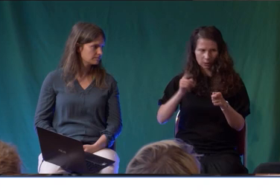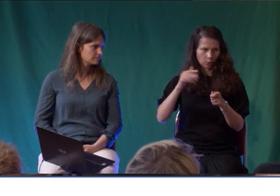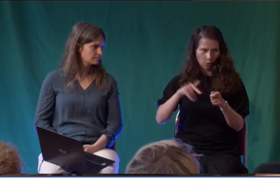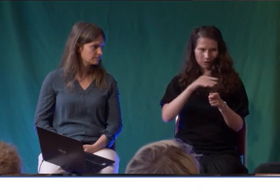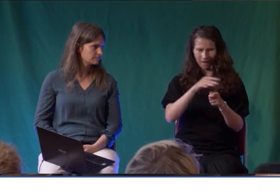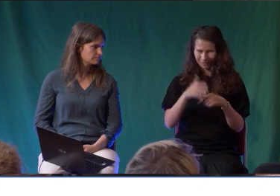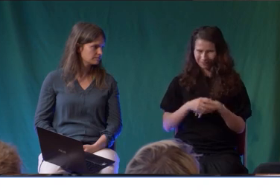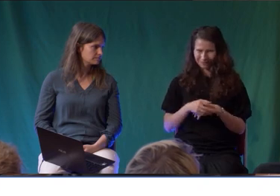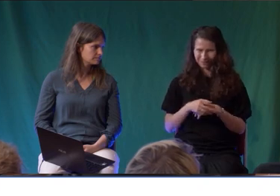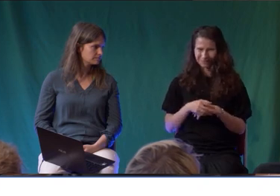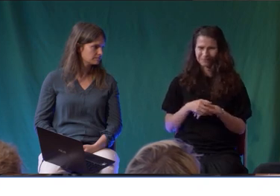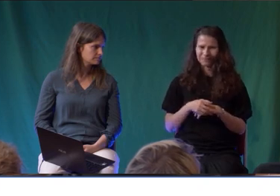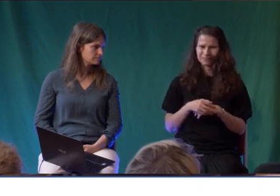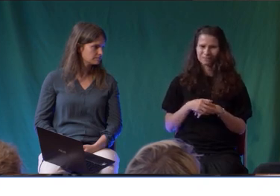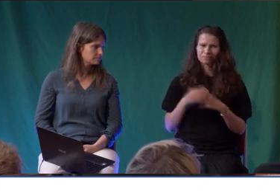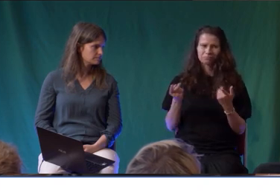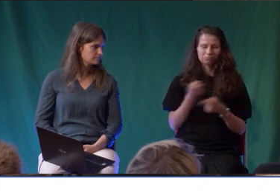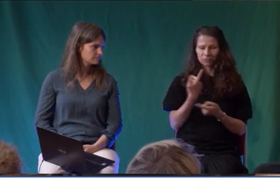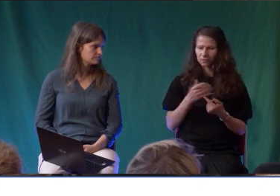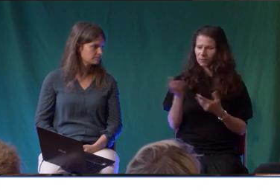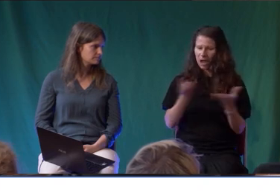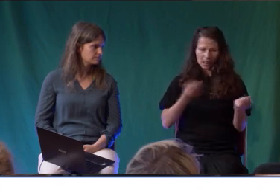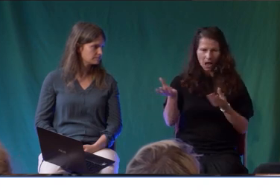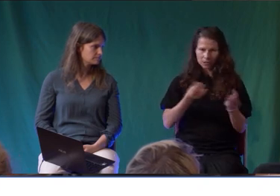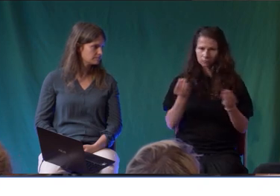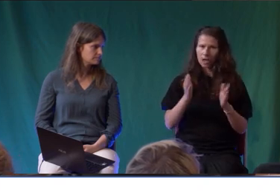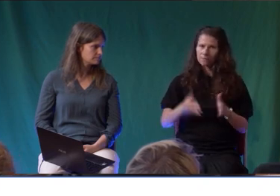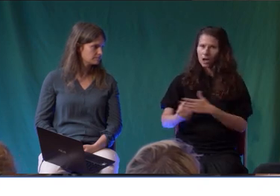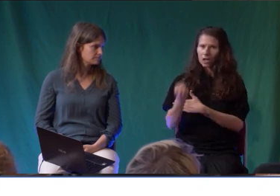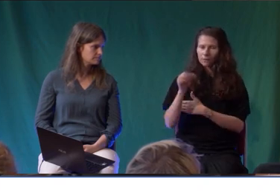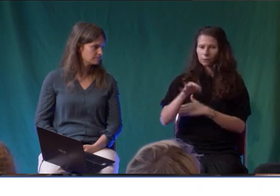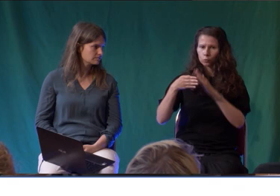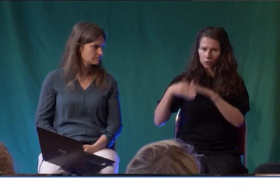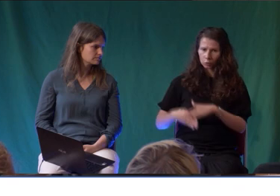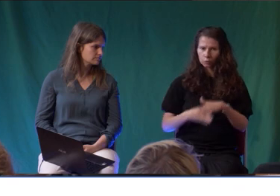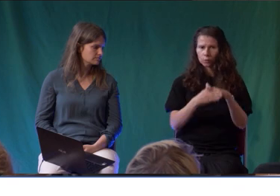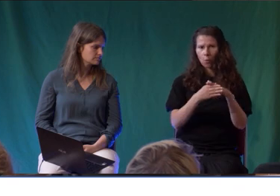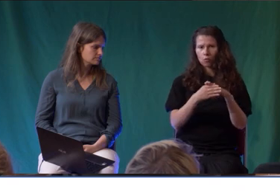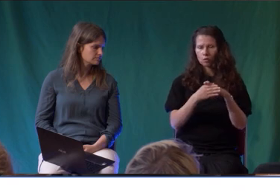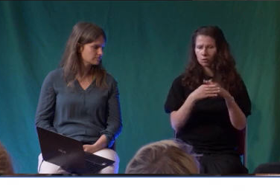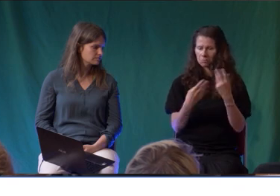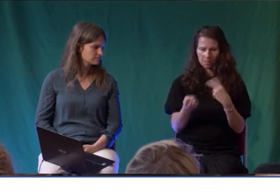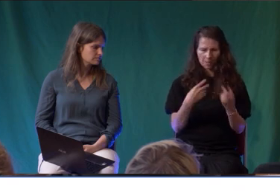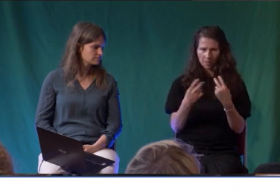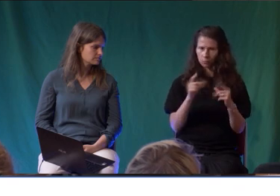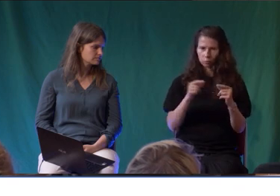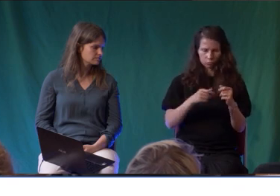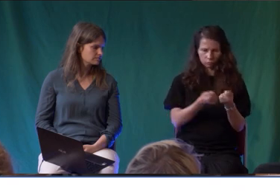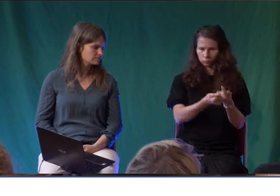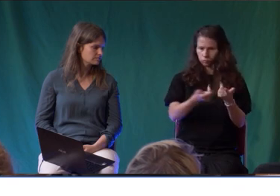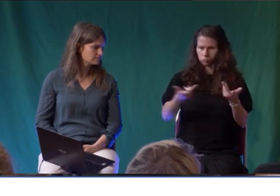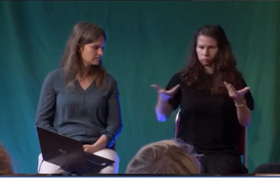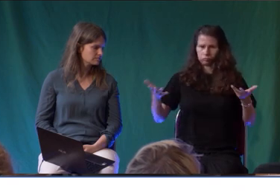oder diese da sind haben wir eingeladen dann Fachkräfte die Unterstützung leisten also wirklich ein buntes